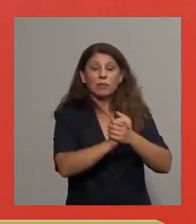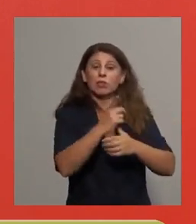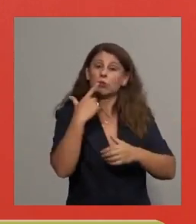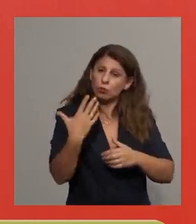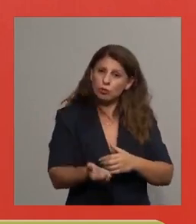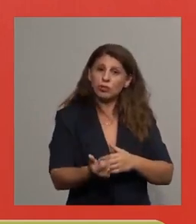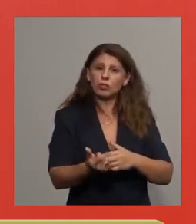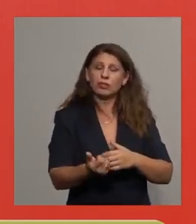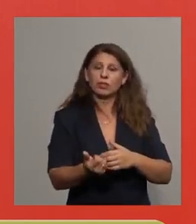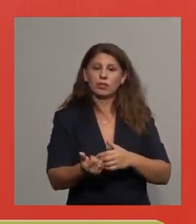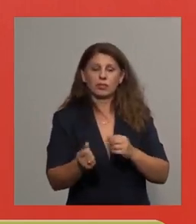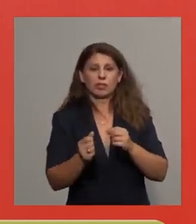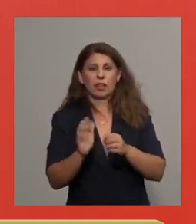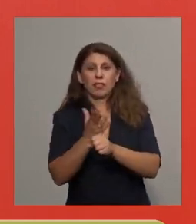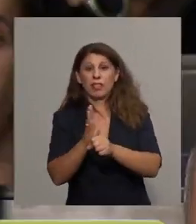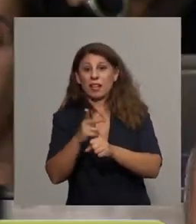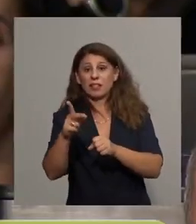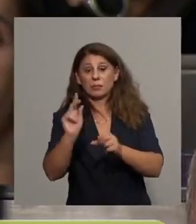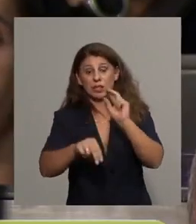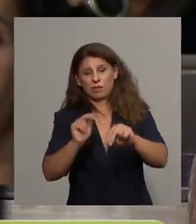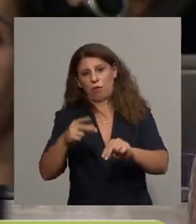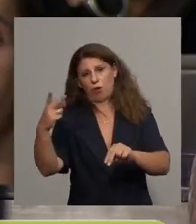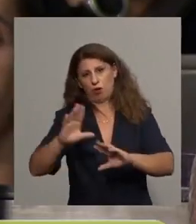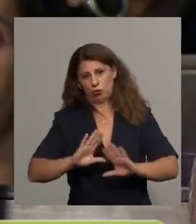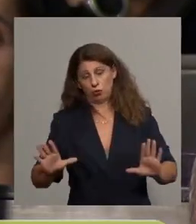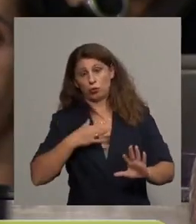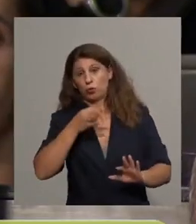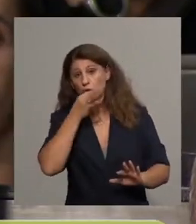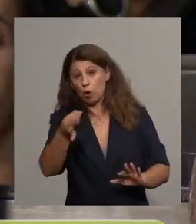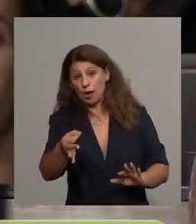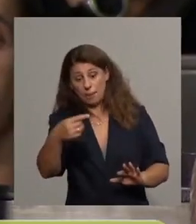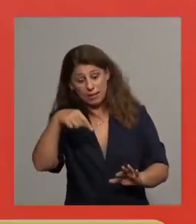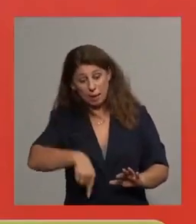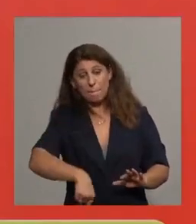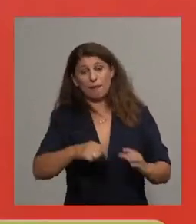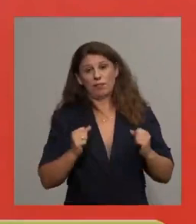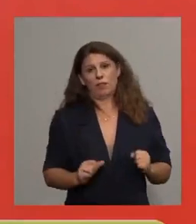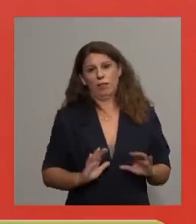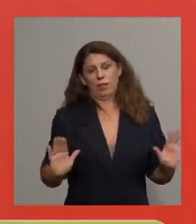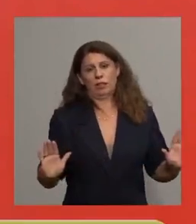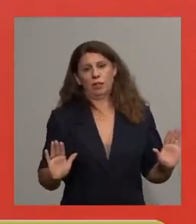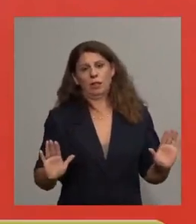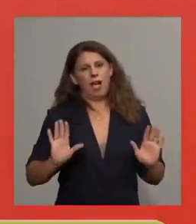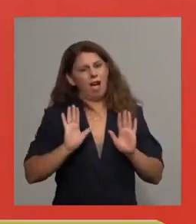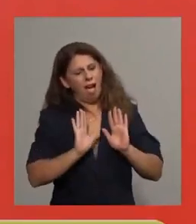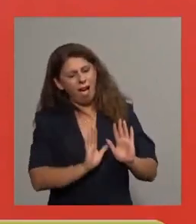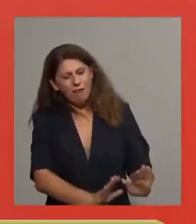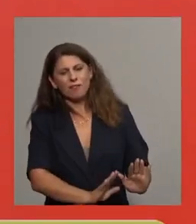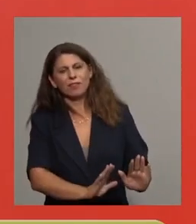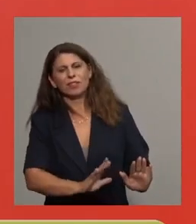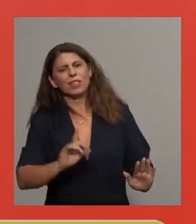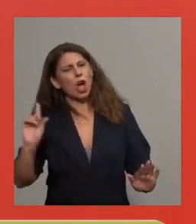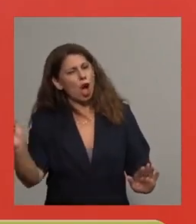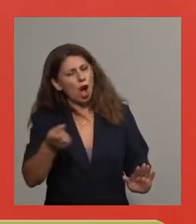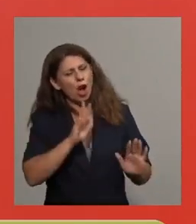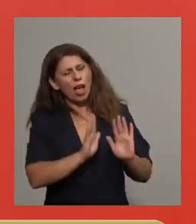ήδη αποσυσπυρωμένους ψηφοφόρους τους. Το λέμε και από αυτό εδώ το βήμα. Αφήστε όλοι